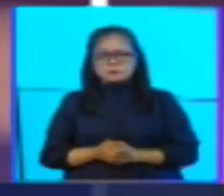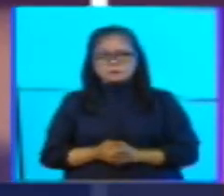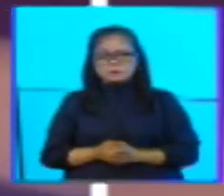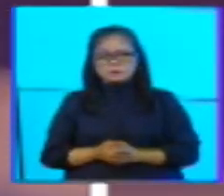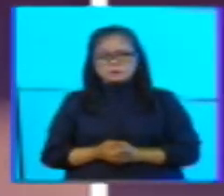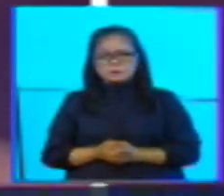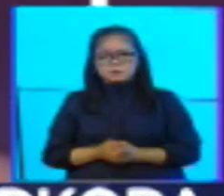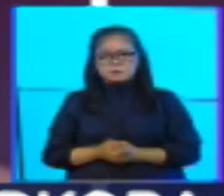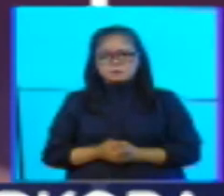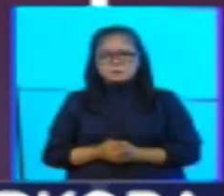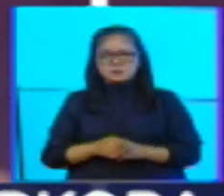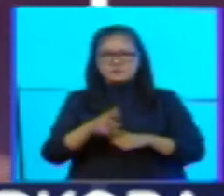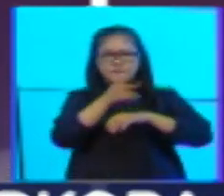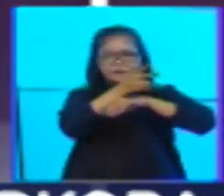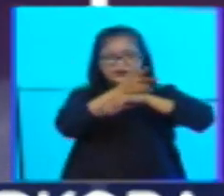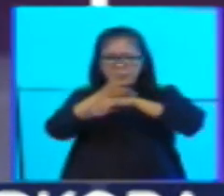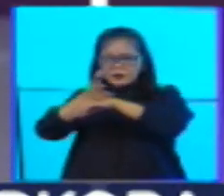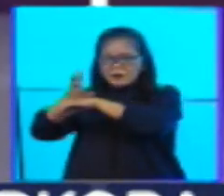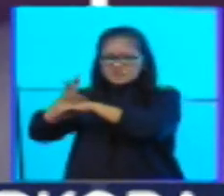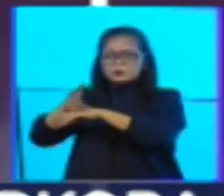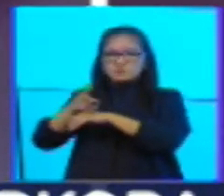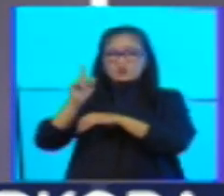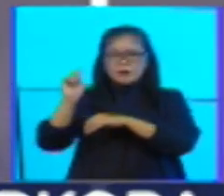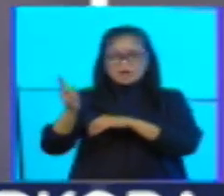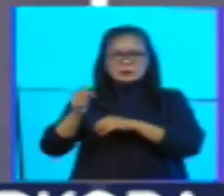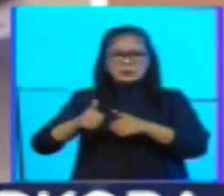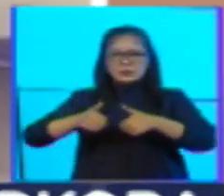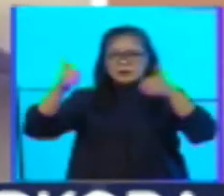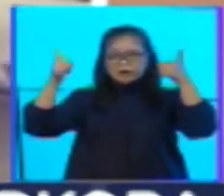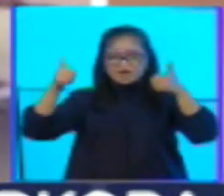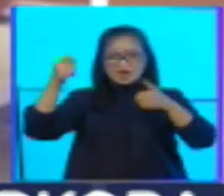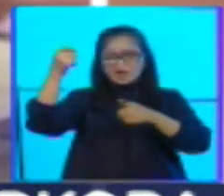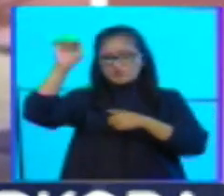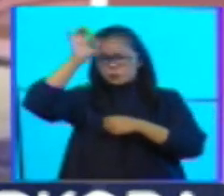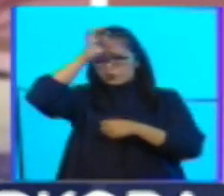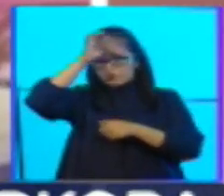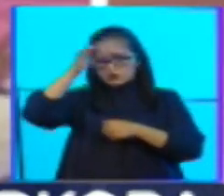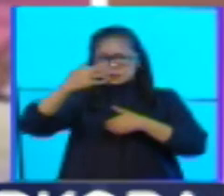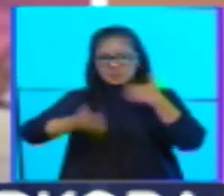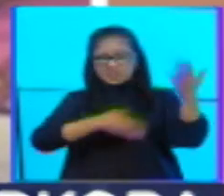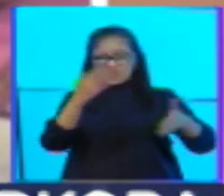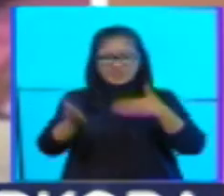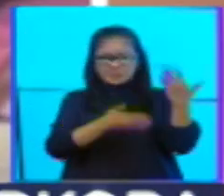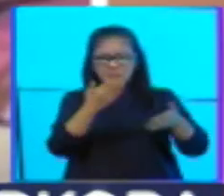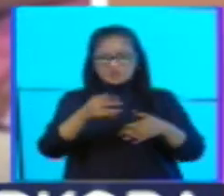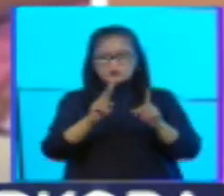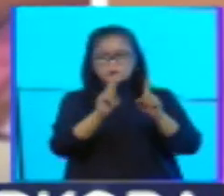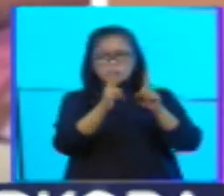Dalam video rekaman warga, tim Satres Narkoba Polres Ogan Komering Ulu menggeledah 12 orang yang diduga pelaku penyalahgunaan